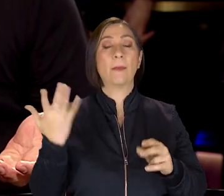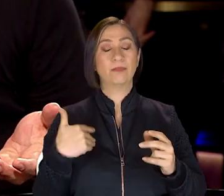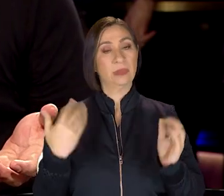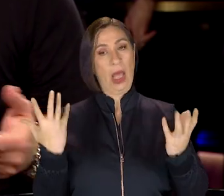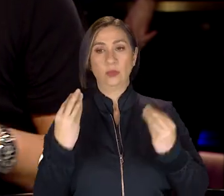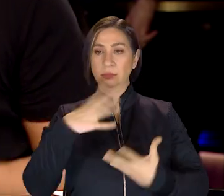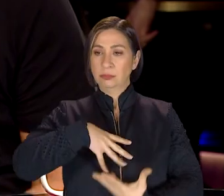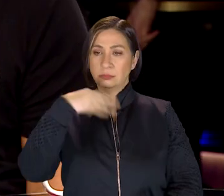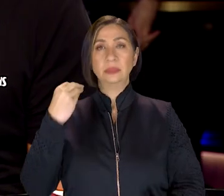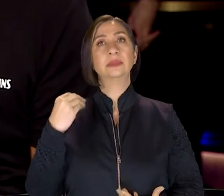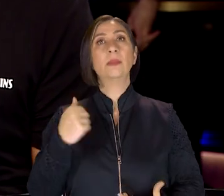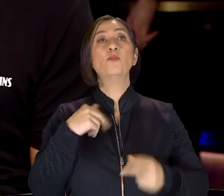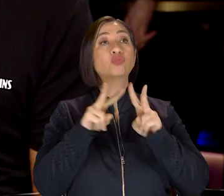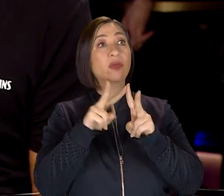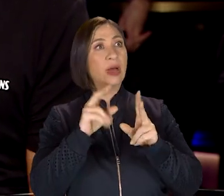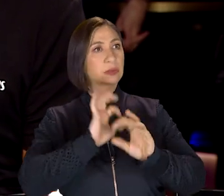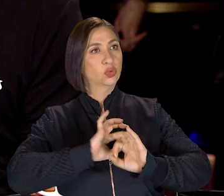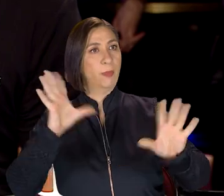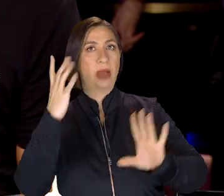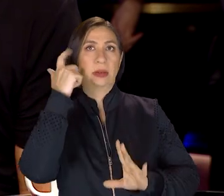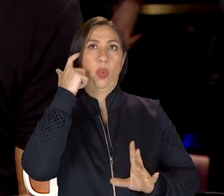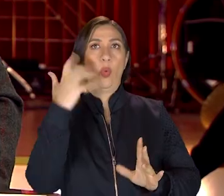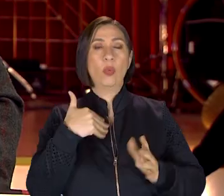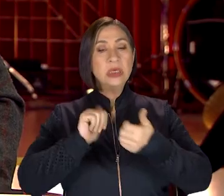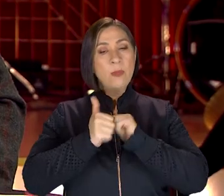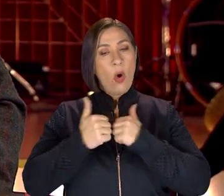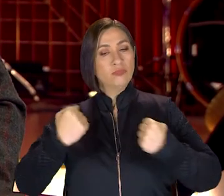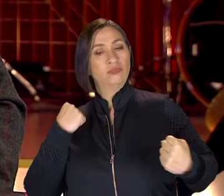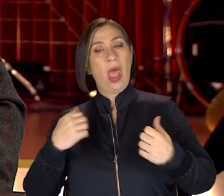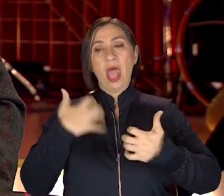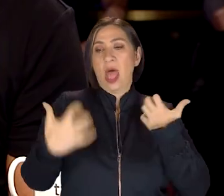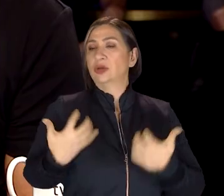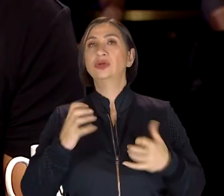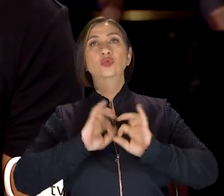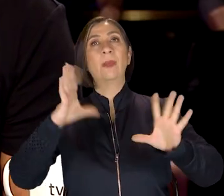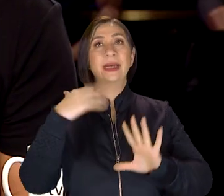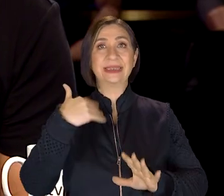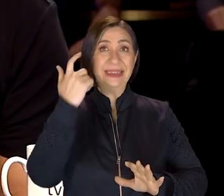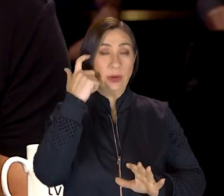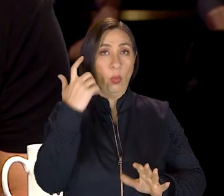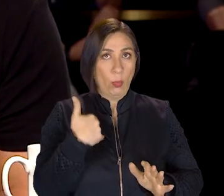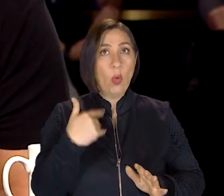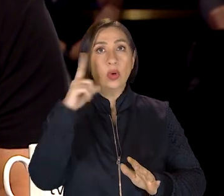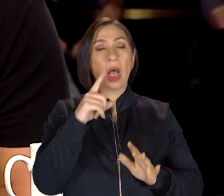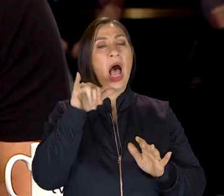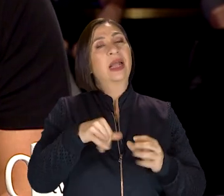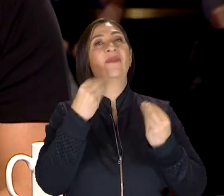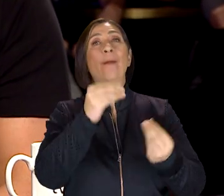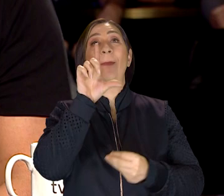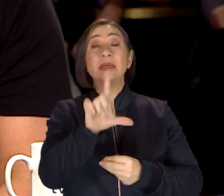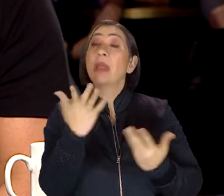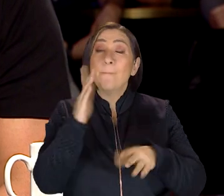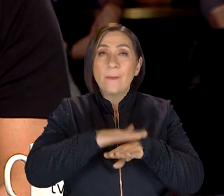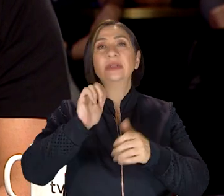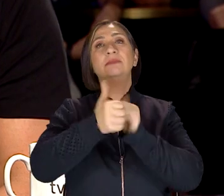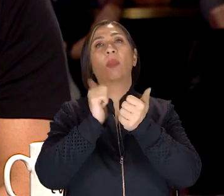istemem. İstemezdim yani. Mustafa'yı öyle bilmiyorum ben. Hayır. Öyle tanımıyorum. Ben de hep sportif. O enerjiyi kuruyorum. Almak istemezdim Mustafa'dan yani. O zaman abi hakkını vereceğiz. Gereğini